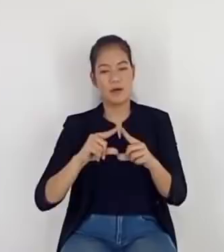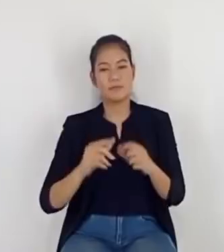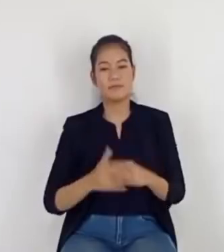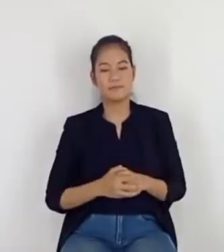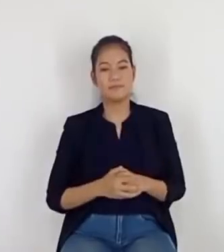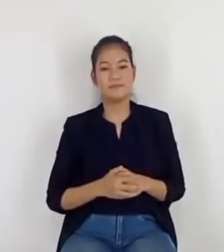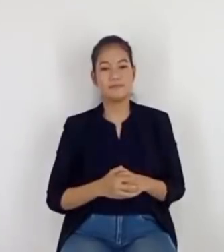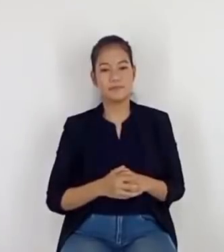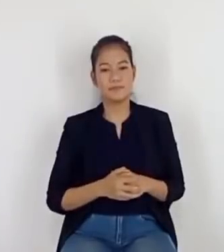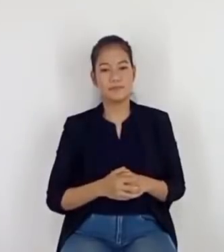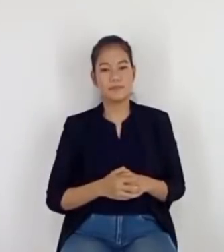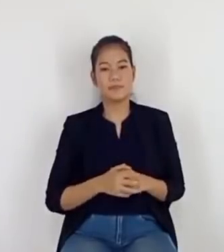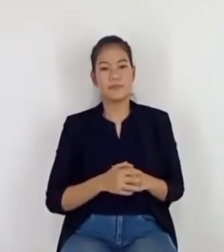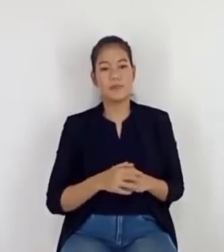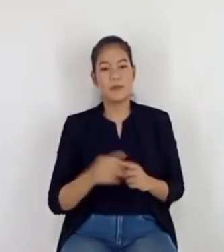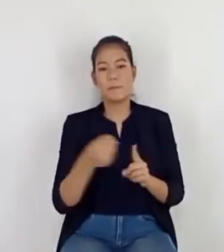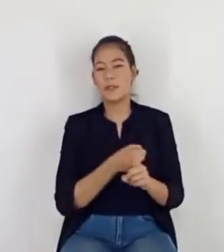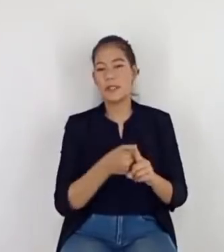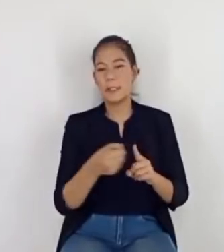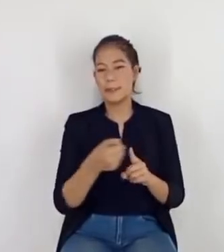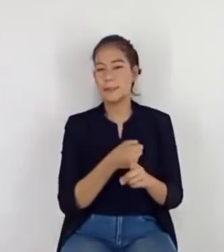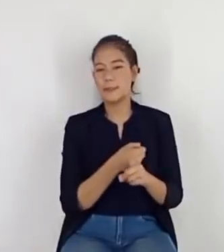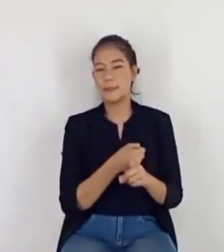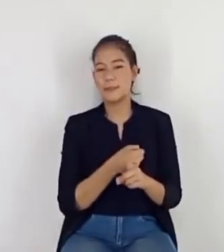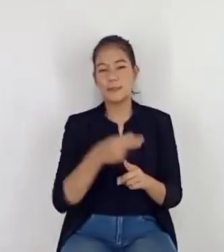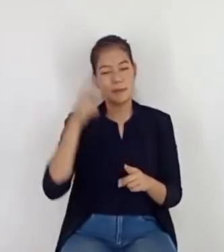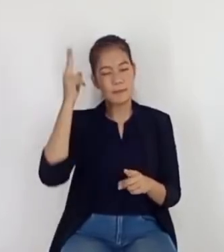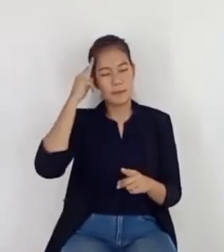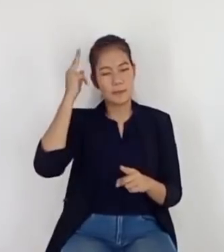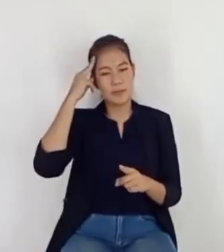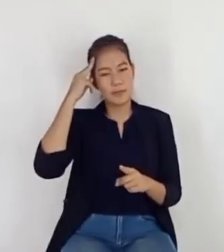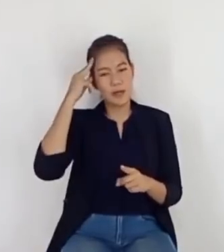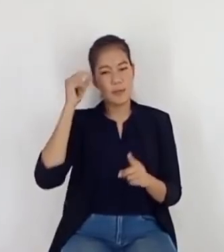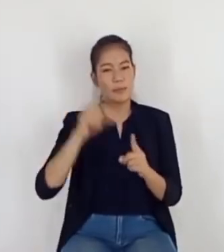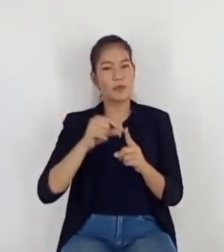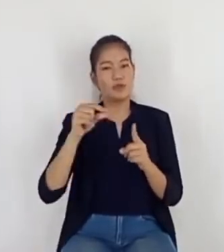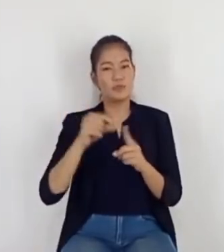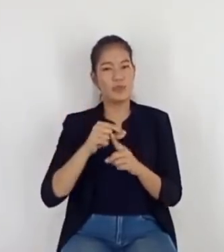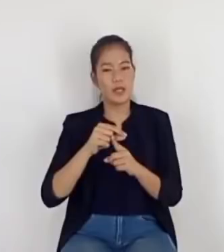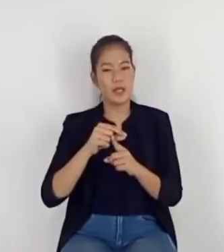Maria, yang menderita sengsara di